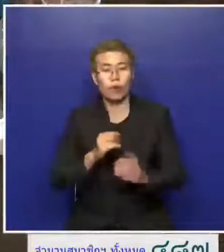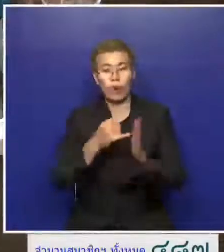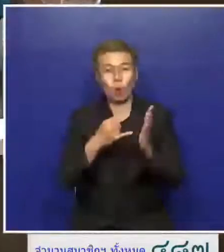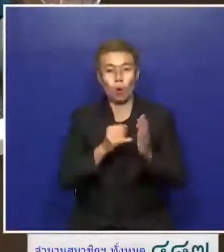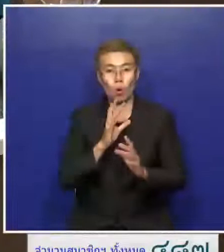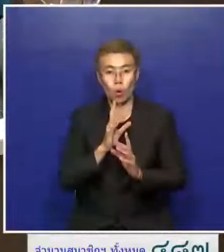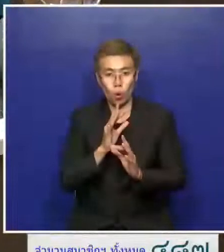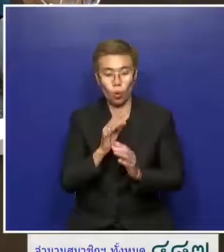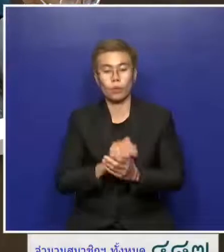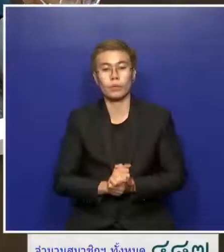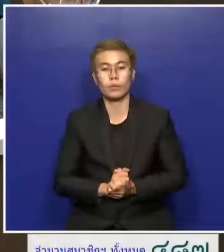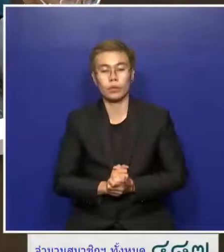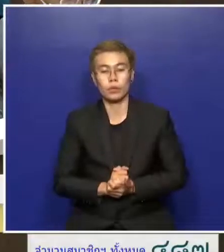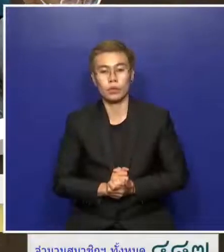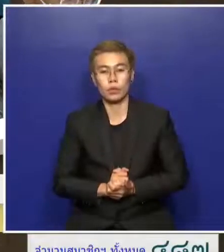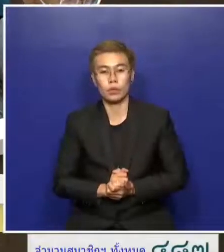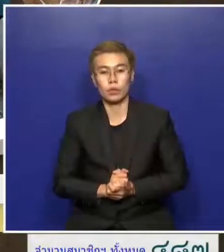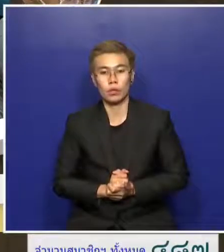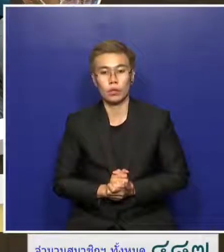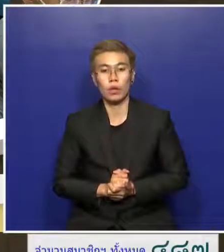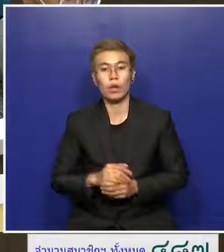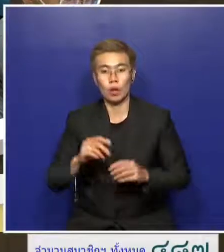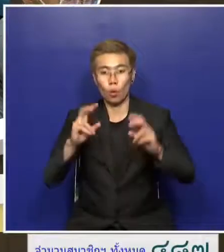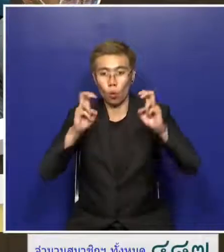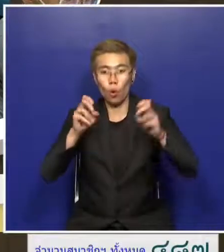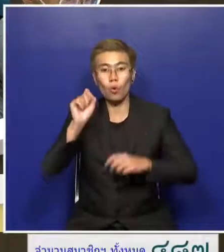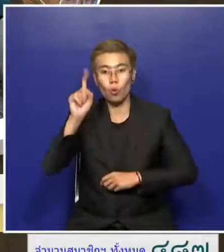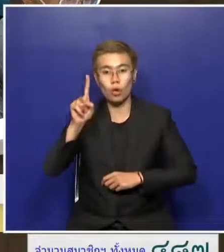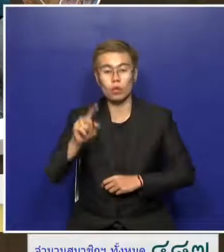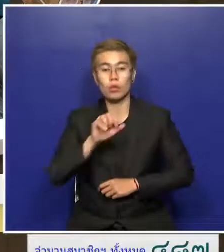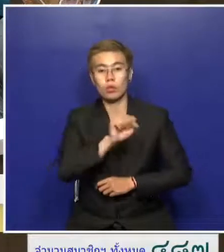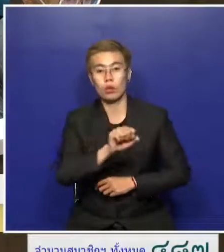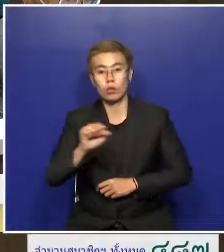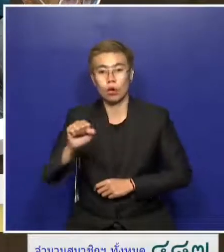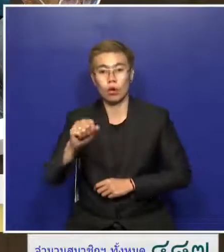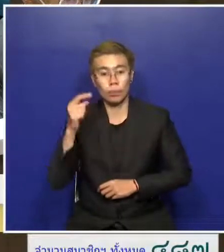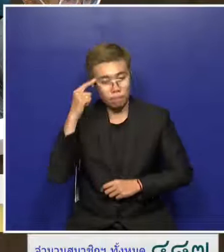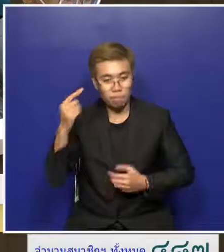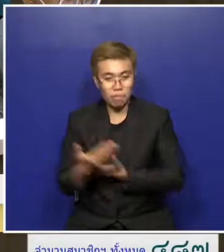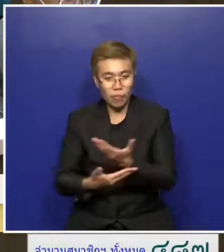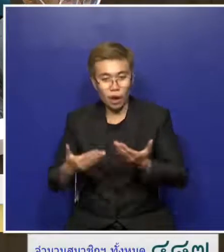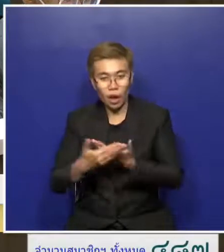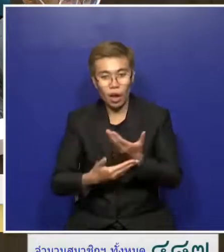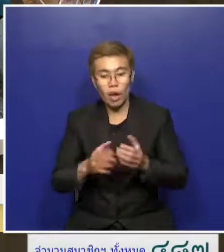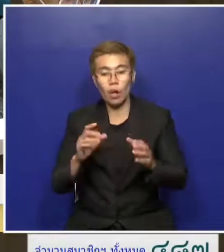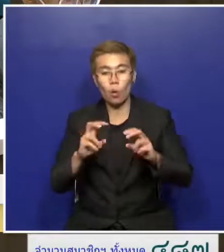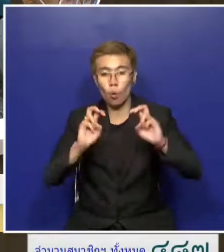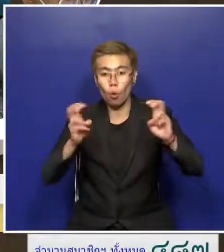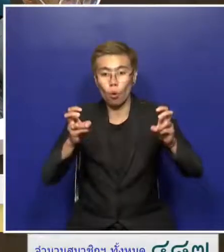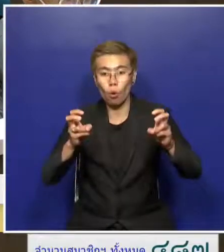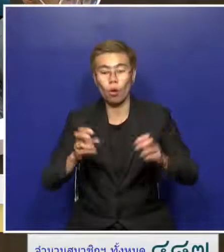ติตด complimentary cashที่จะให้สภาพูแทนลักษะanorต์ได้พินาศึกษาเรื่อง